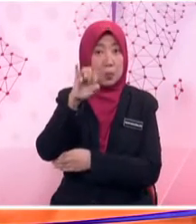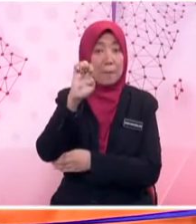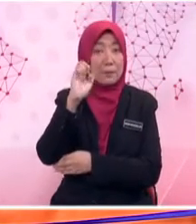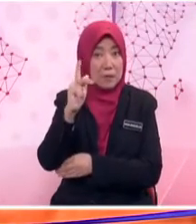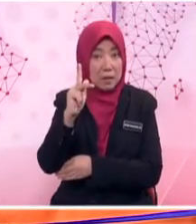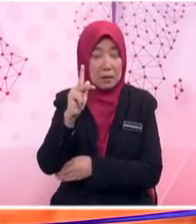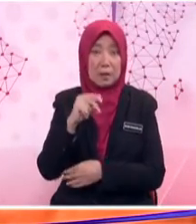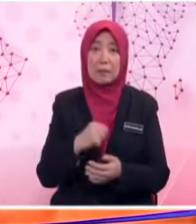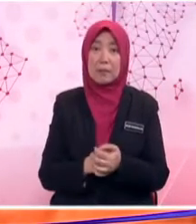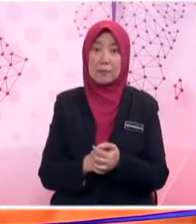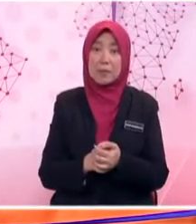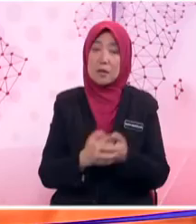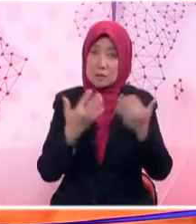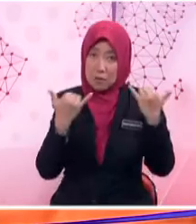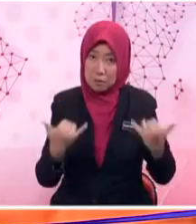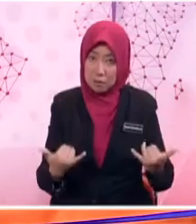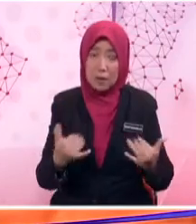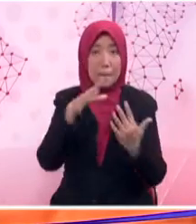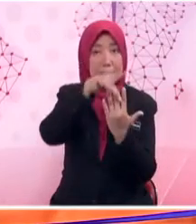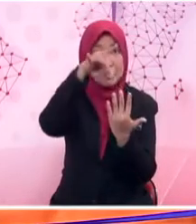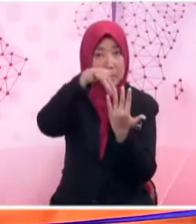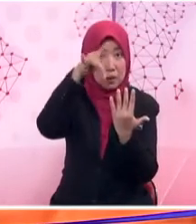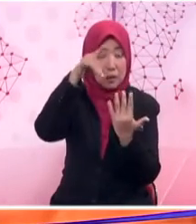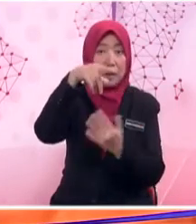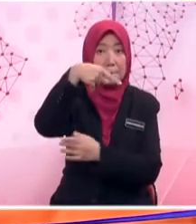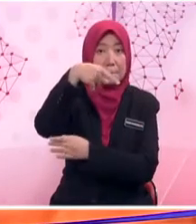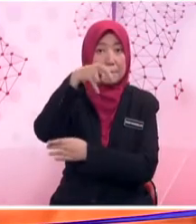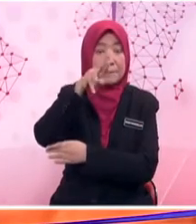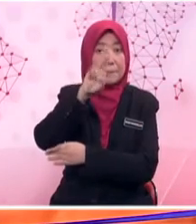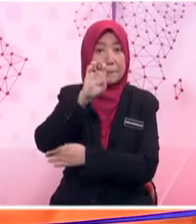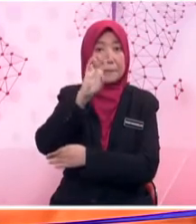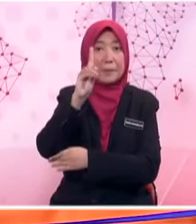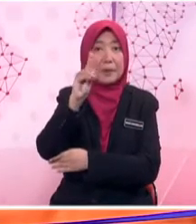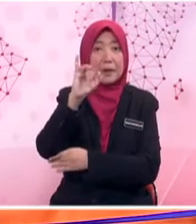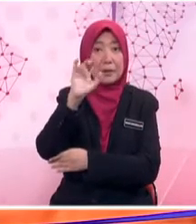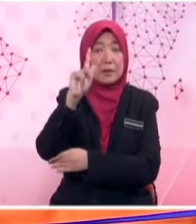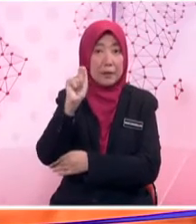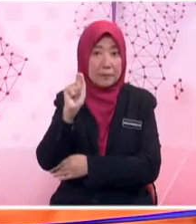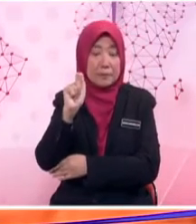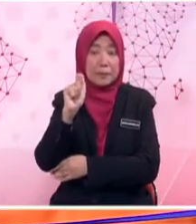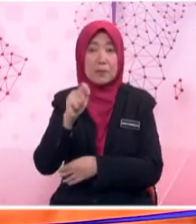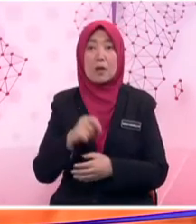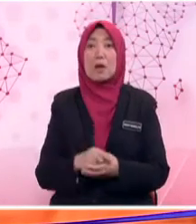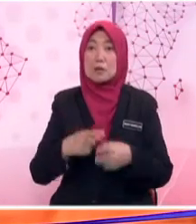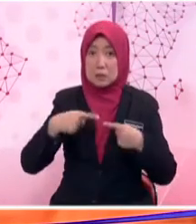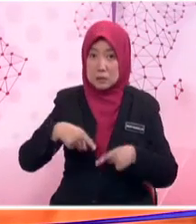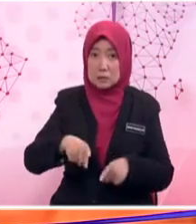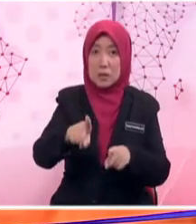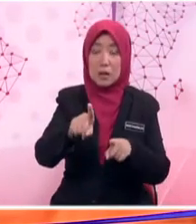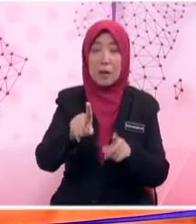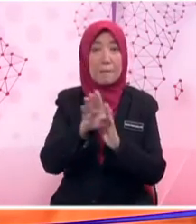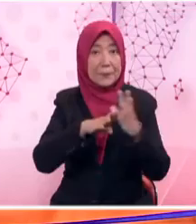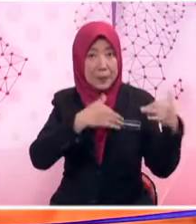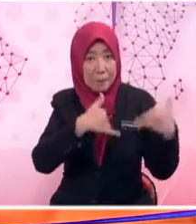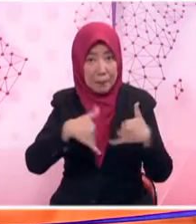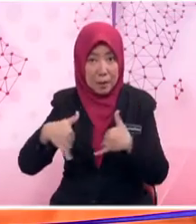cikgu pilih sedang bermain layang-layang di bukit itu. Ini